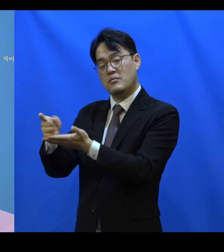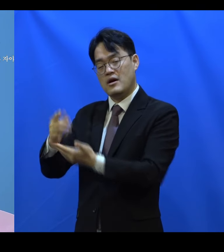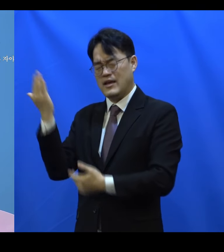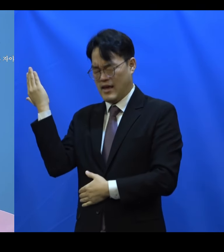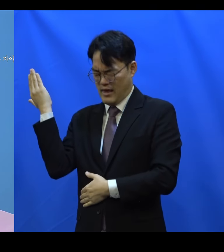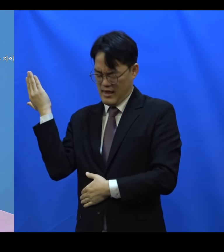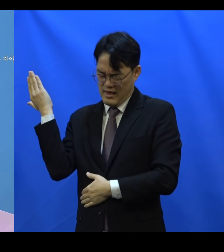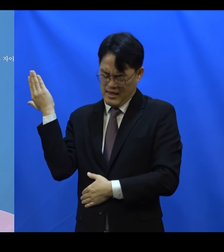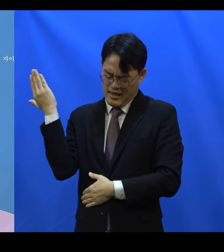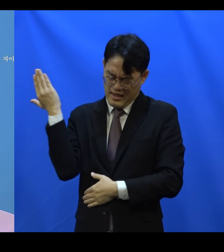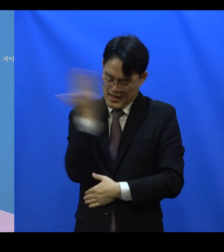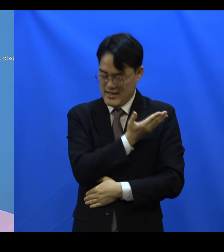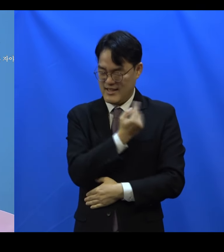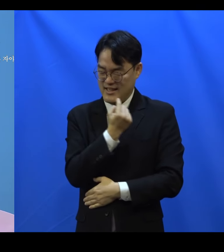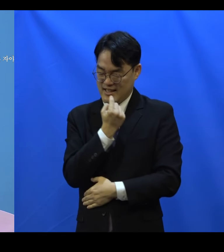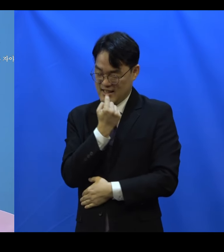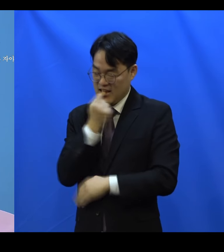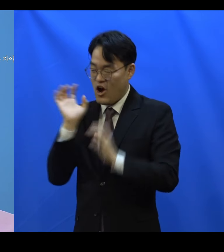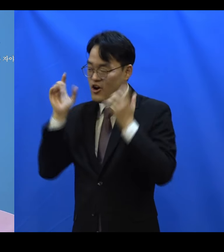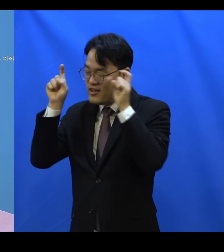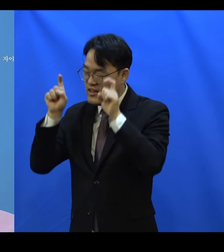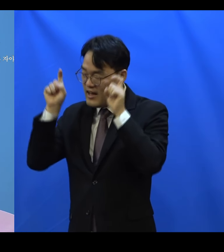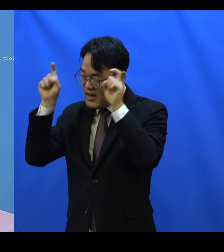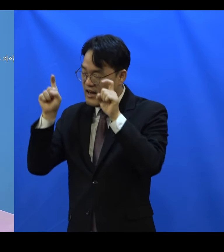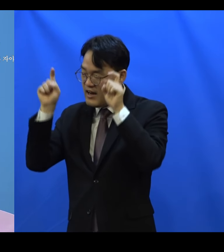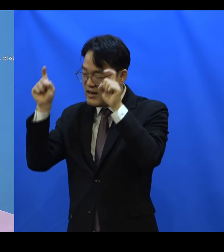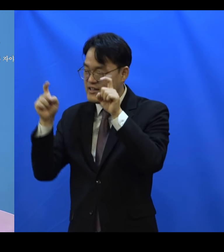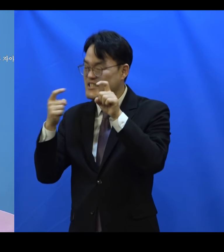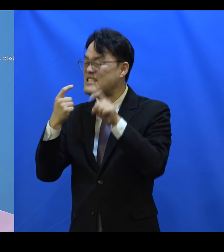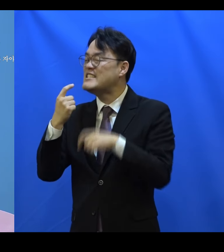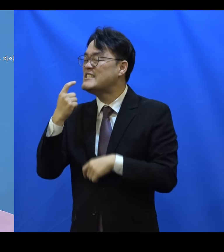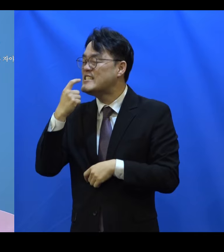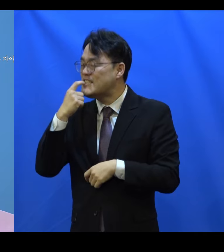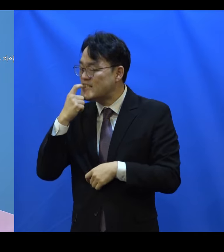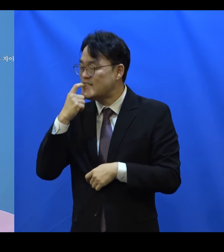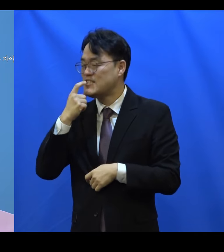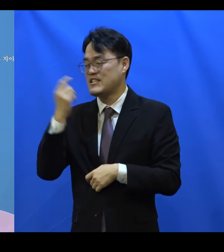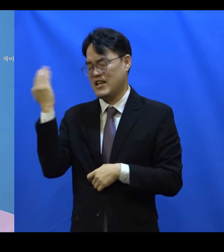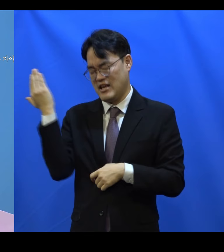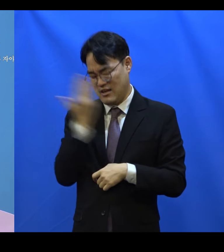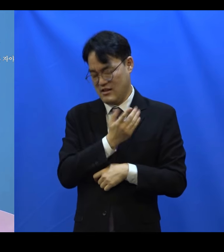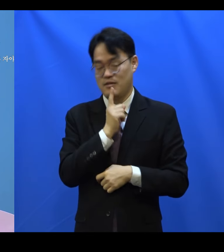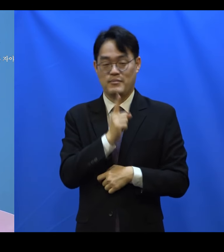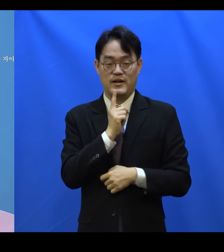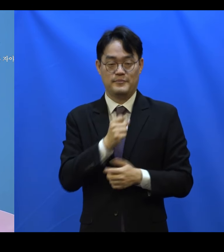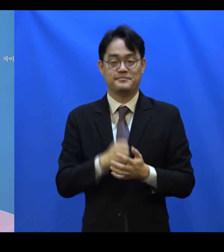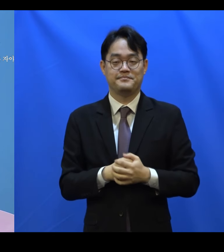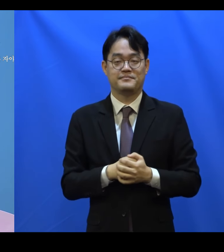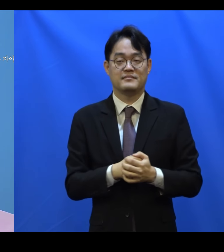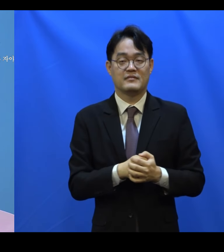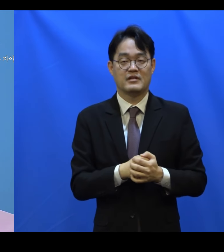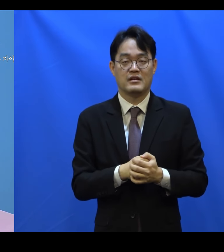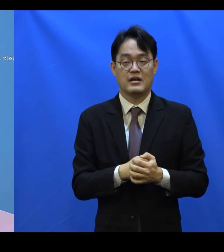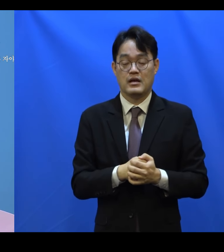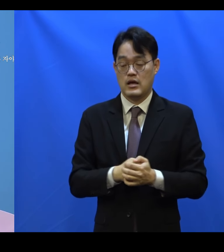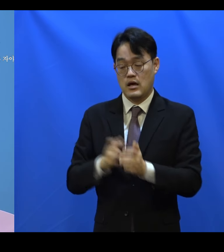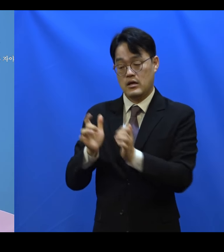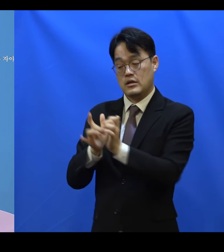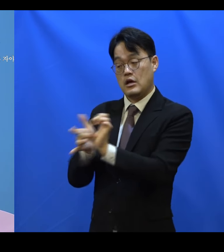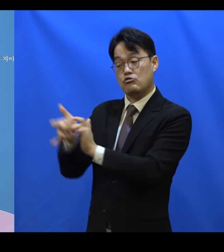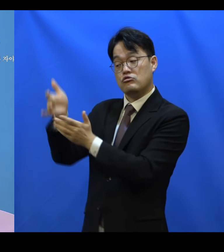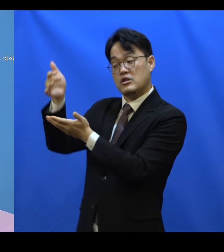주님을 장미와 백합화로 비유하신다는 것은 낮아지심을 의미합니다.